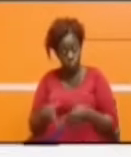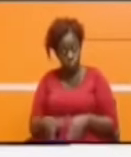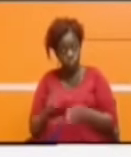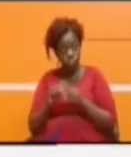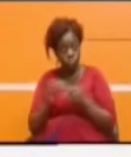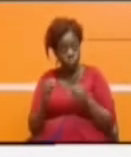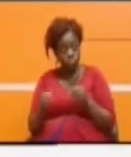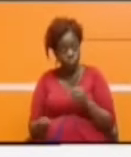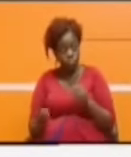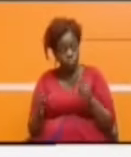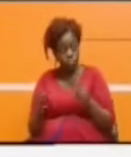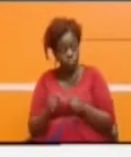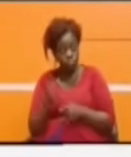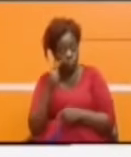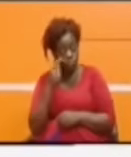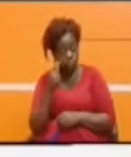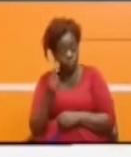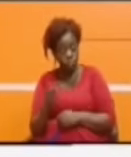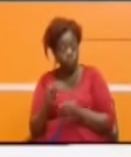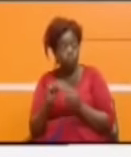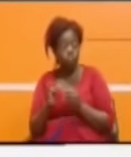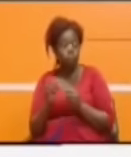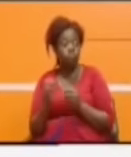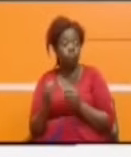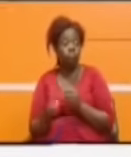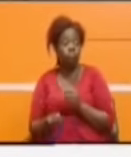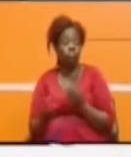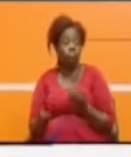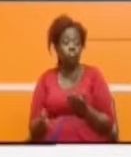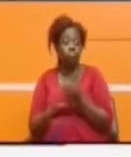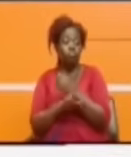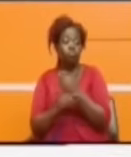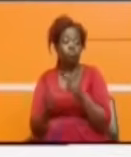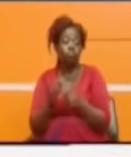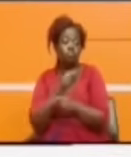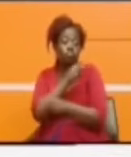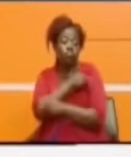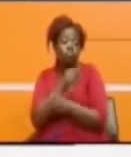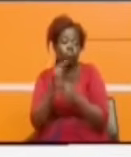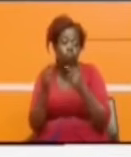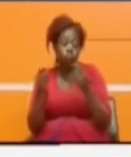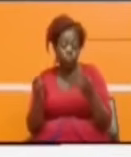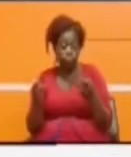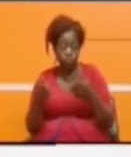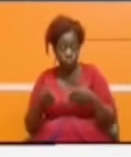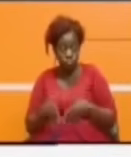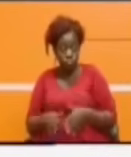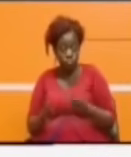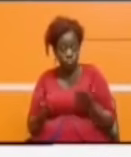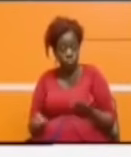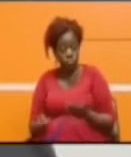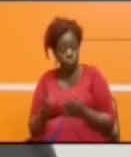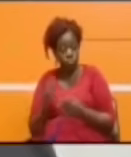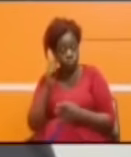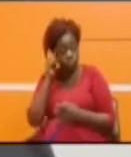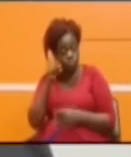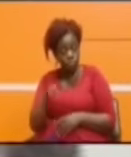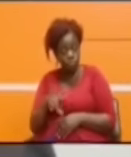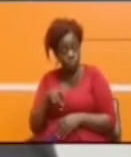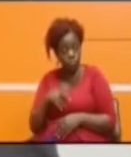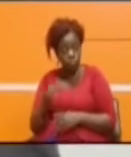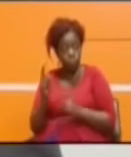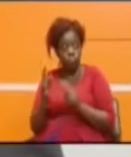bwe yali alabye ku mwana nga tewamubba bubbi mulago balaba bwabbi kusaba weefumiitiriza obulumi